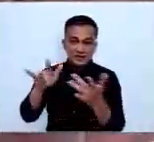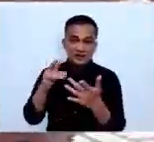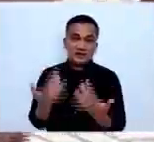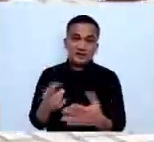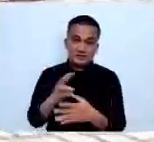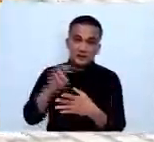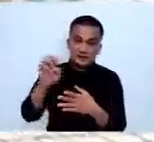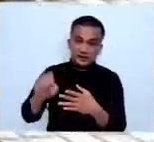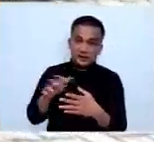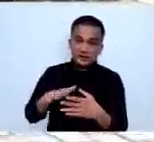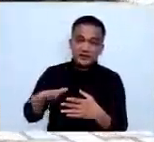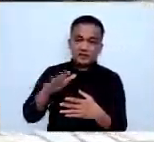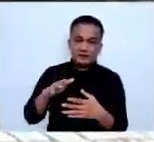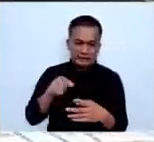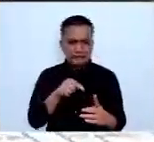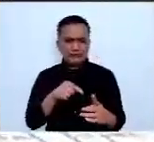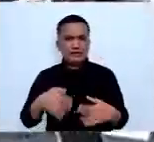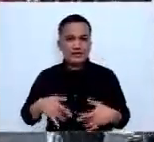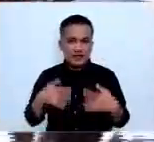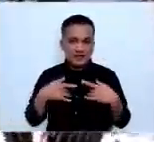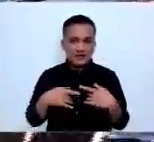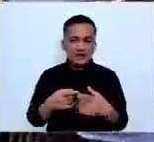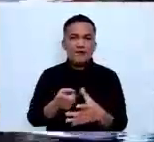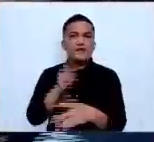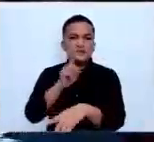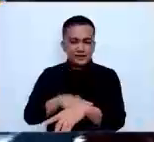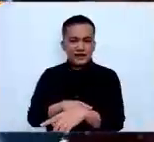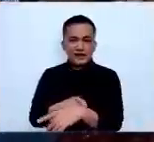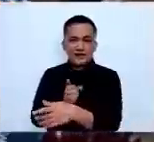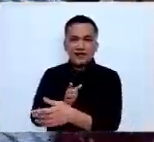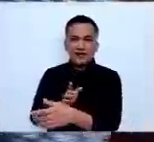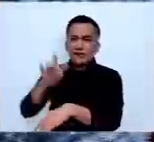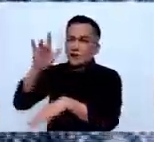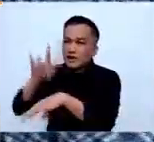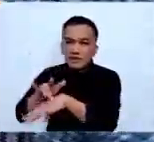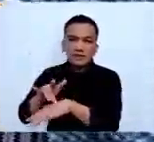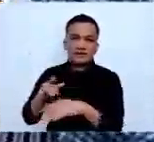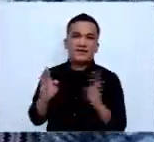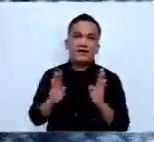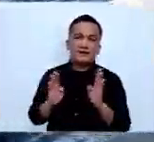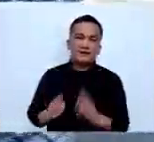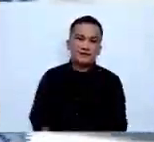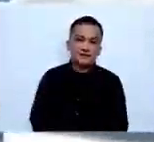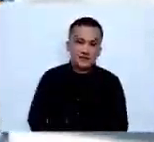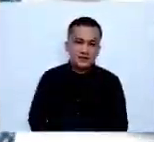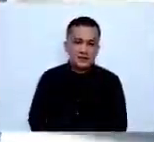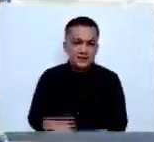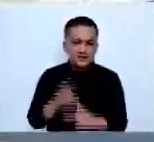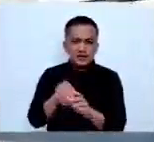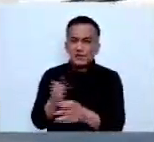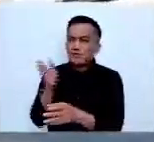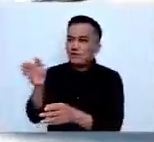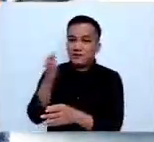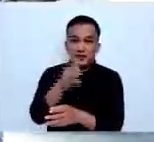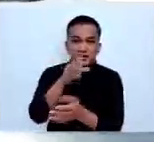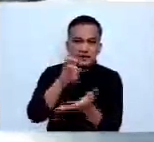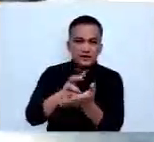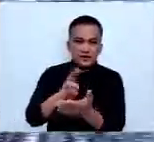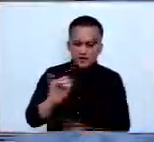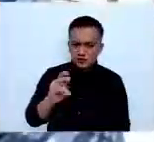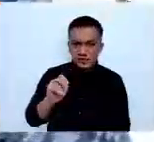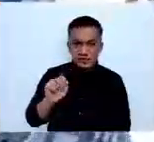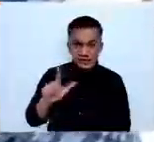Sa buong buhay niya kasi, ngayon pa lang siya nakatungtong dito sa Baguio. Kabilang sa mga pinuntahan nila ang Botanical